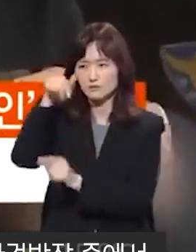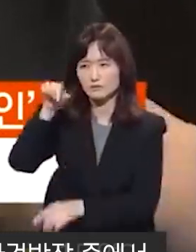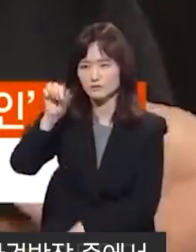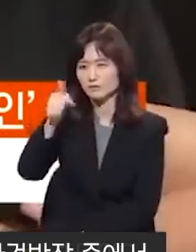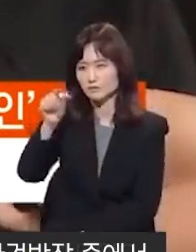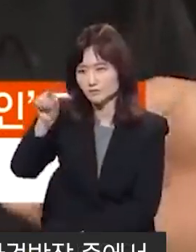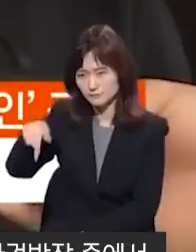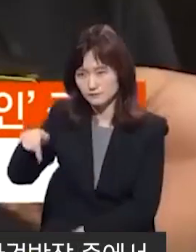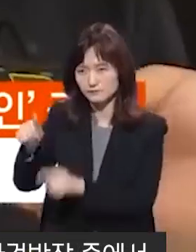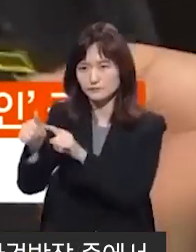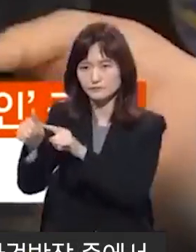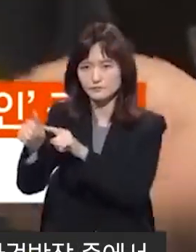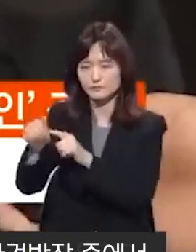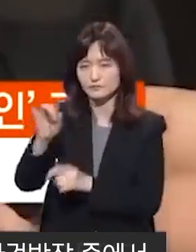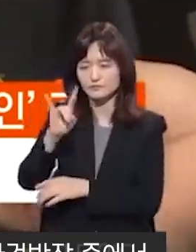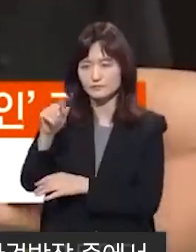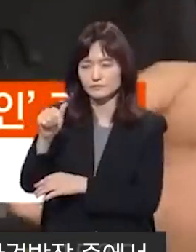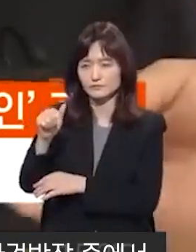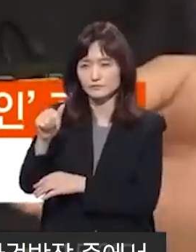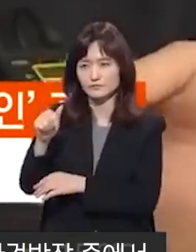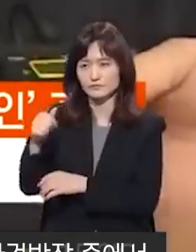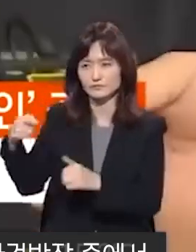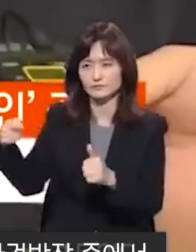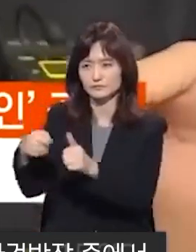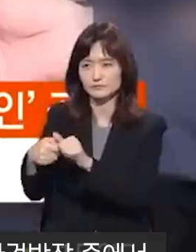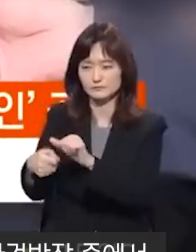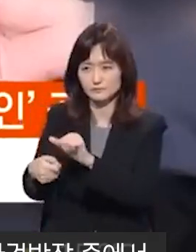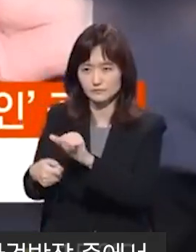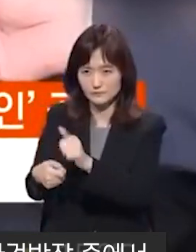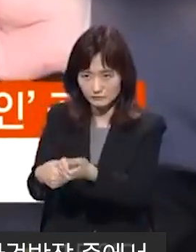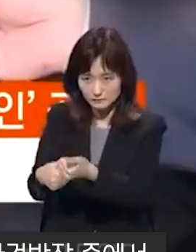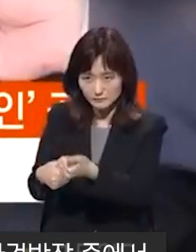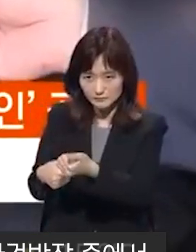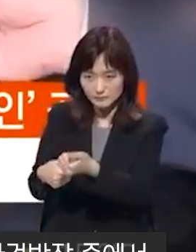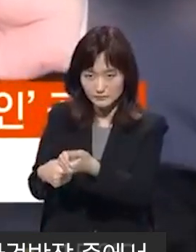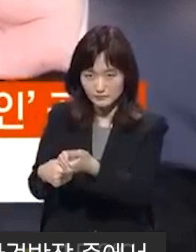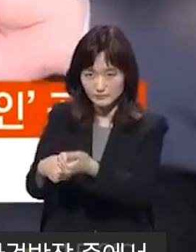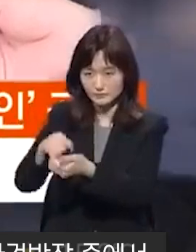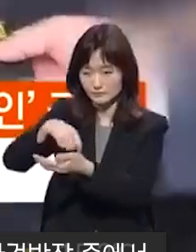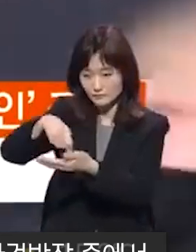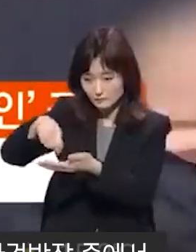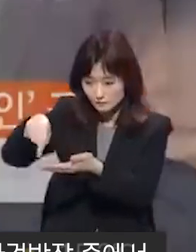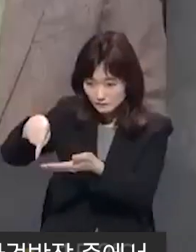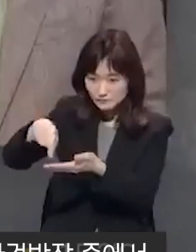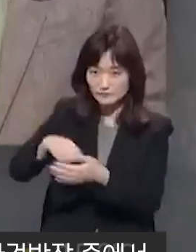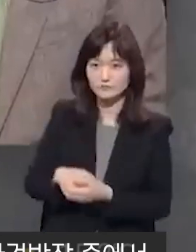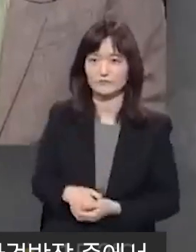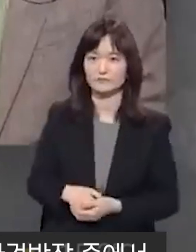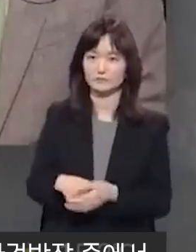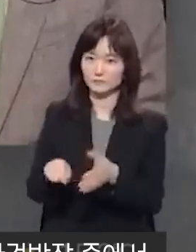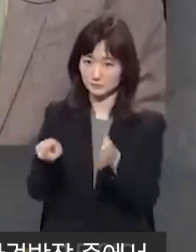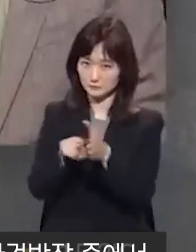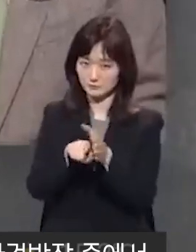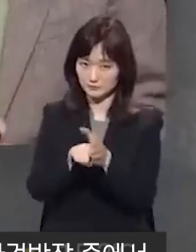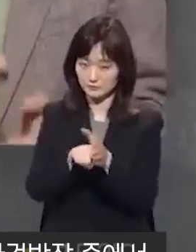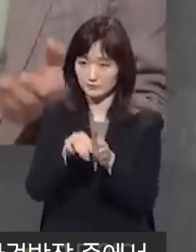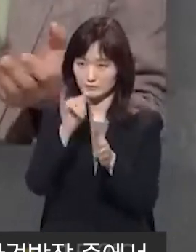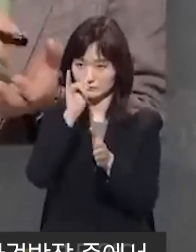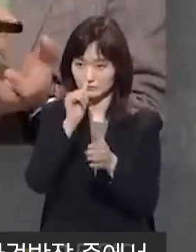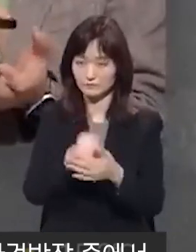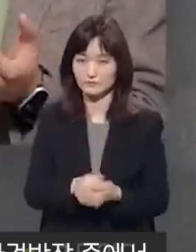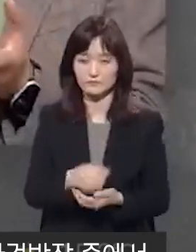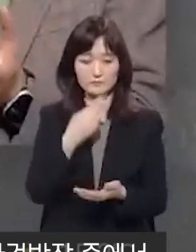이 백경사 피살 사건을 저질렀다고 이승만이 편지에 쓴 거예요. 근데 이걸 경찰로서는 상당히 신빙성 있게 볼 수밖에 없는 게